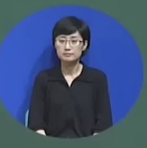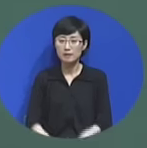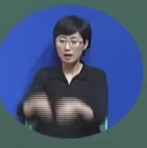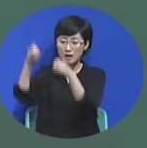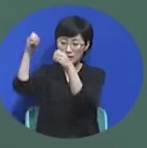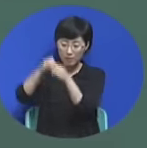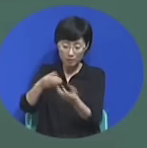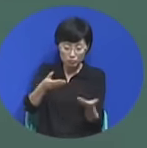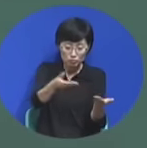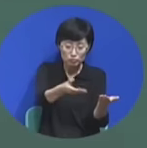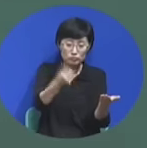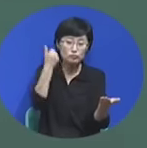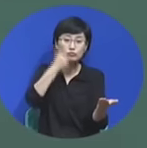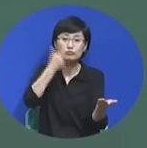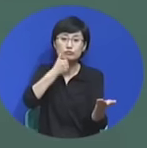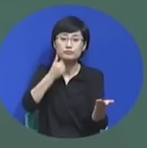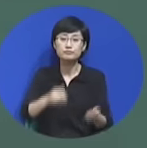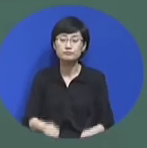한번 보겠습니다.